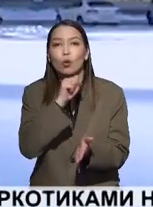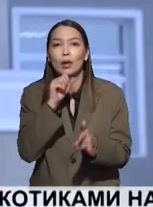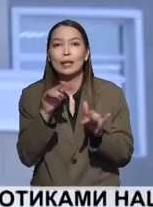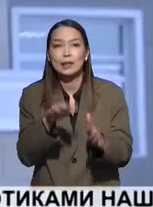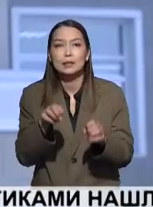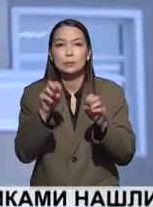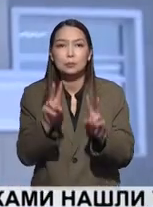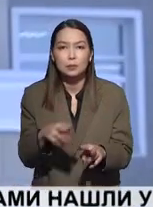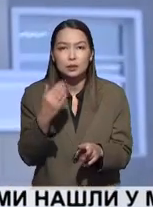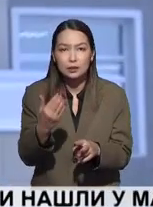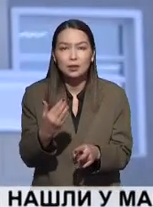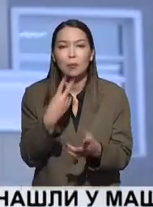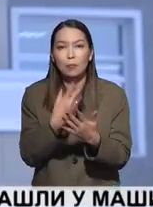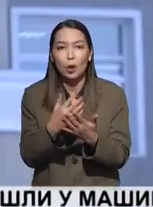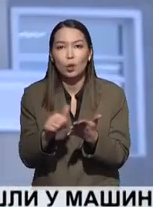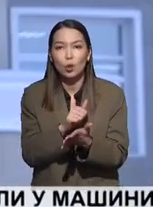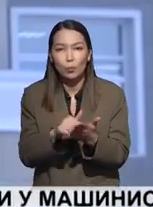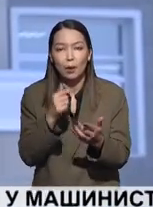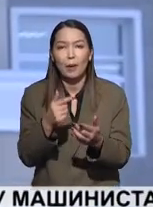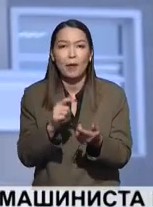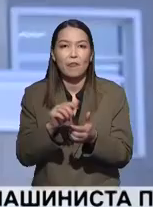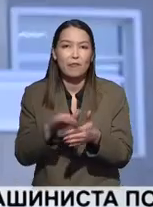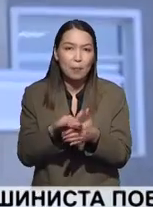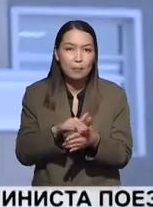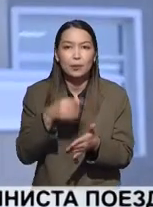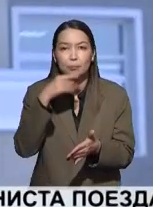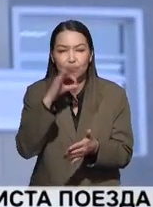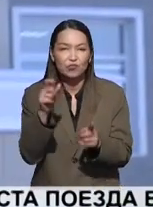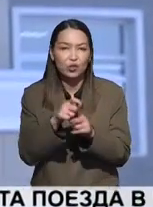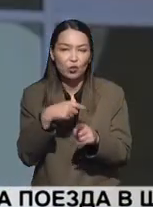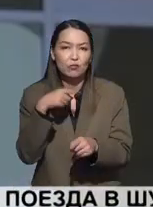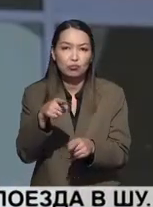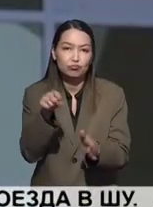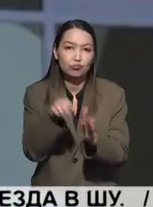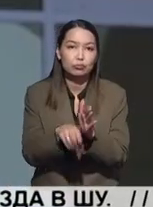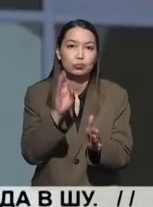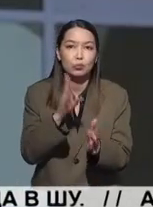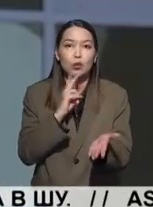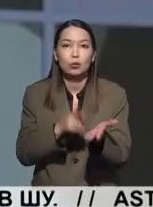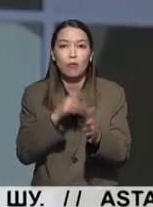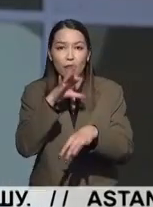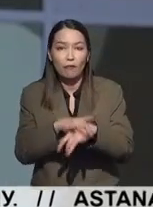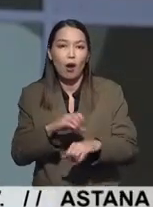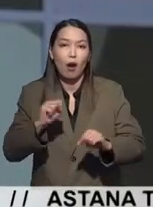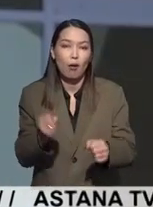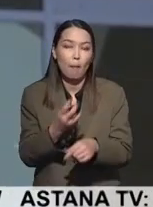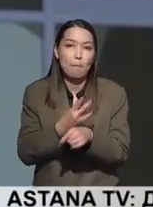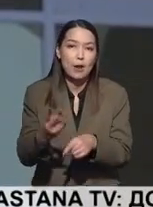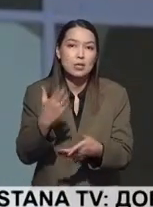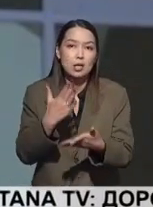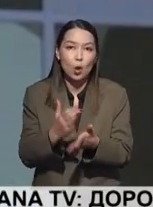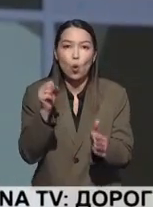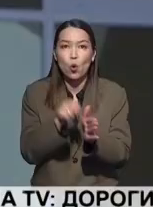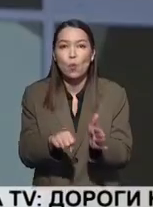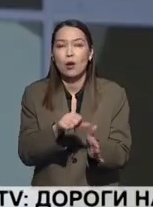в документах и напротив фамилии стражи порядка писал слово «зарежу». Суд доказал факт хладнокровной мести, убийства с особой